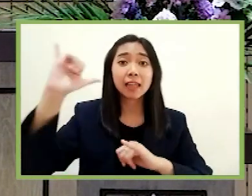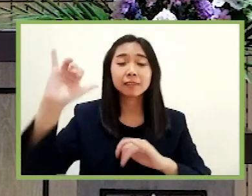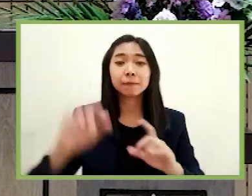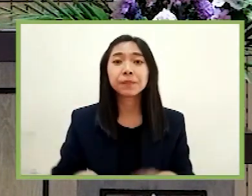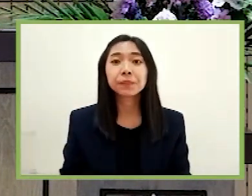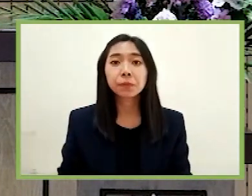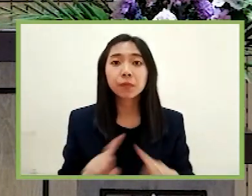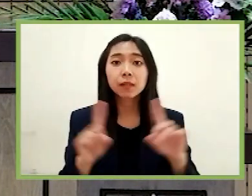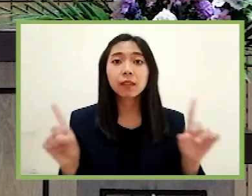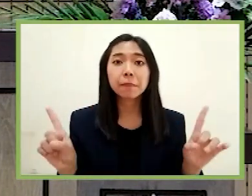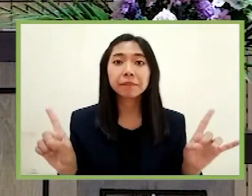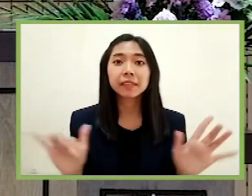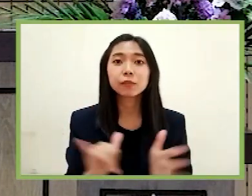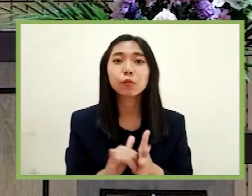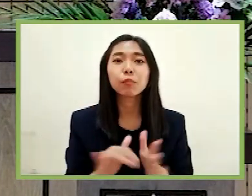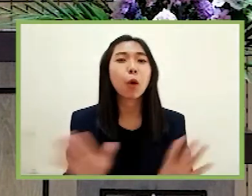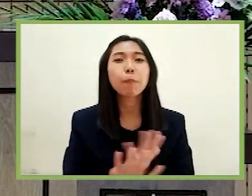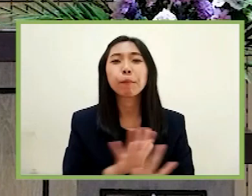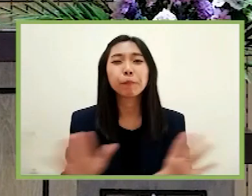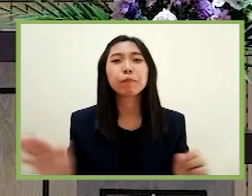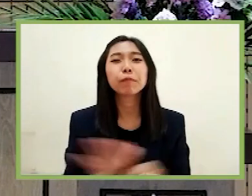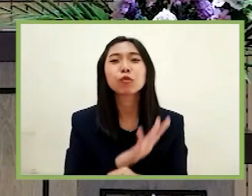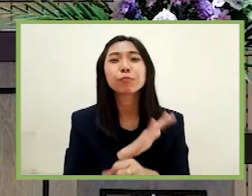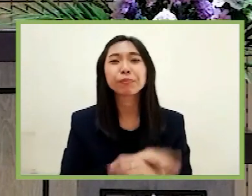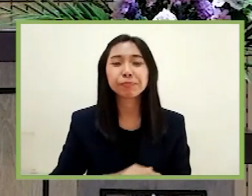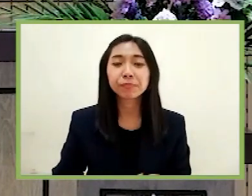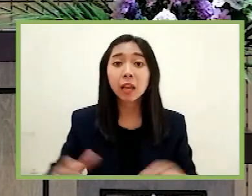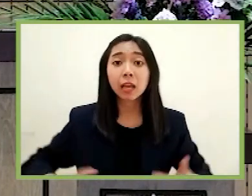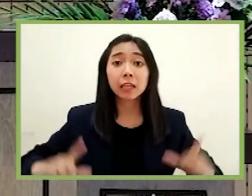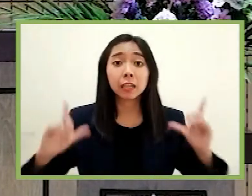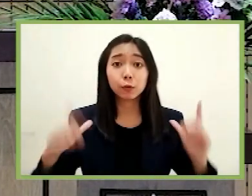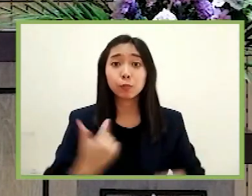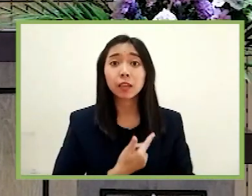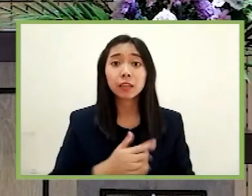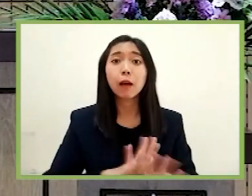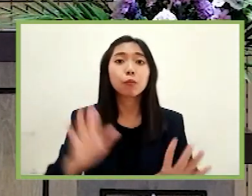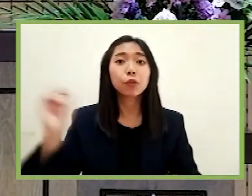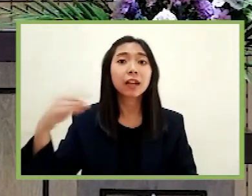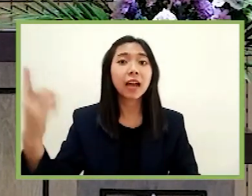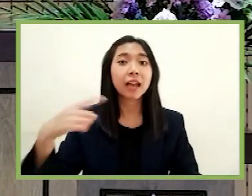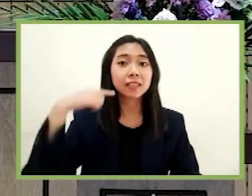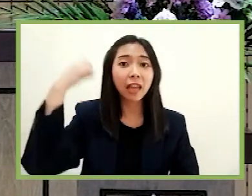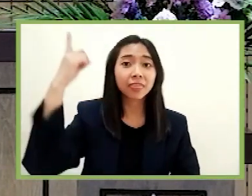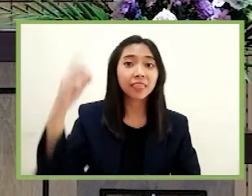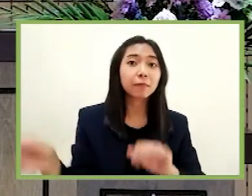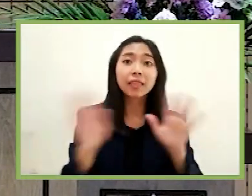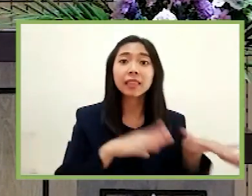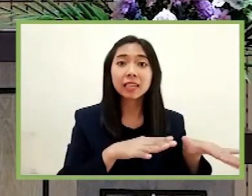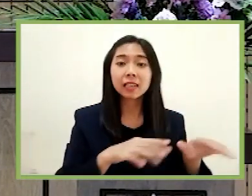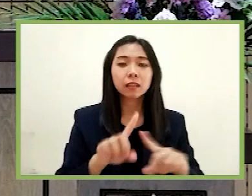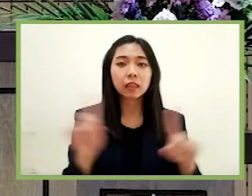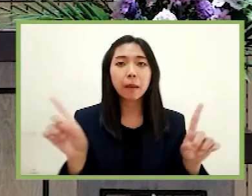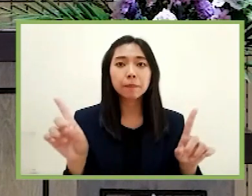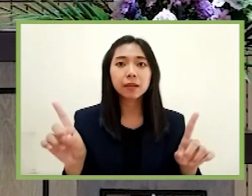gerakan itu belum utuh hidup kita itu bukan hanya persoalan setelah kematian tetapi